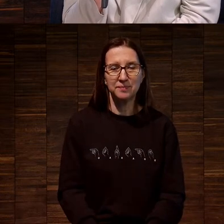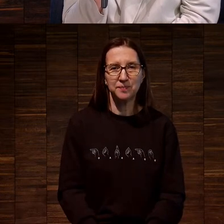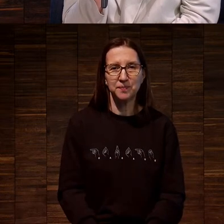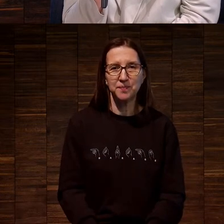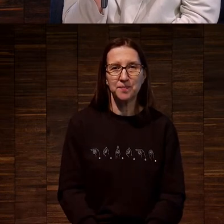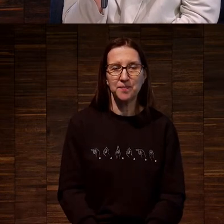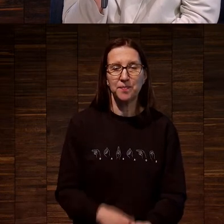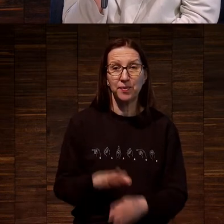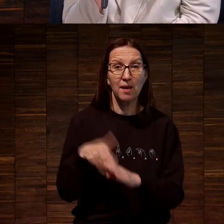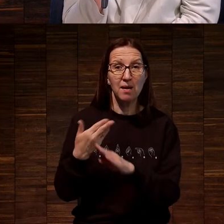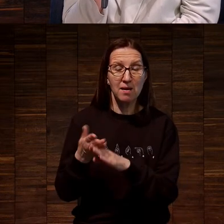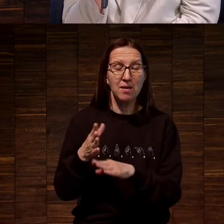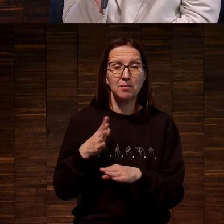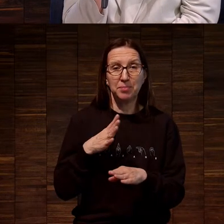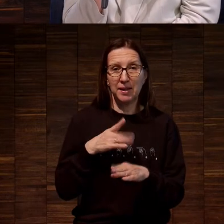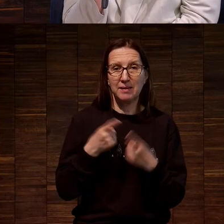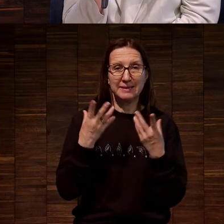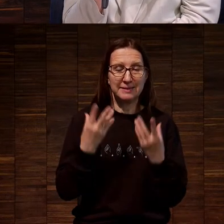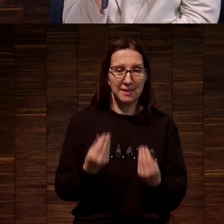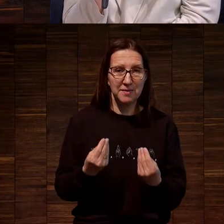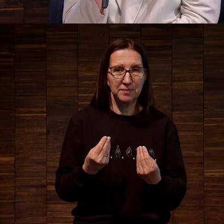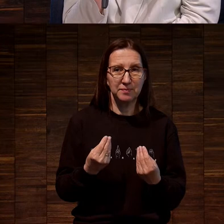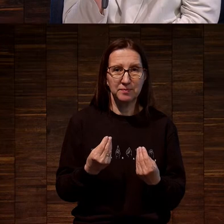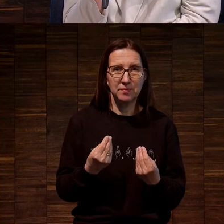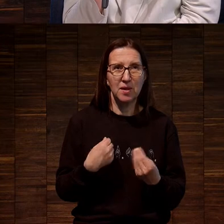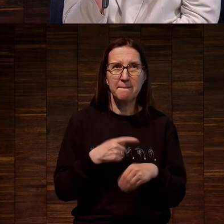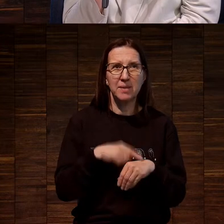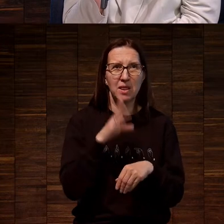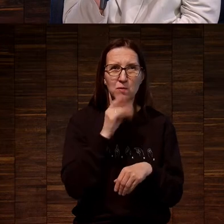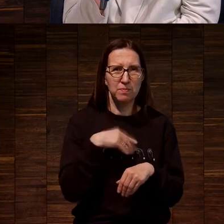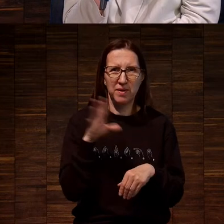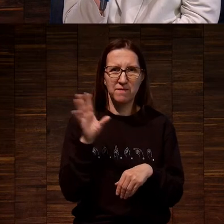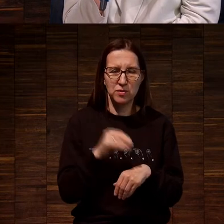Вот здесь был день, когда... Да? Да?